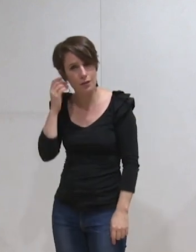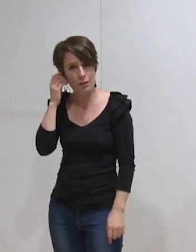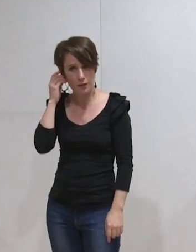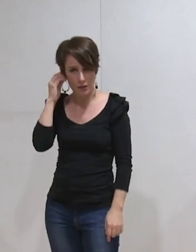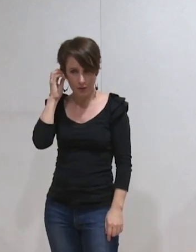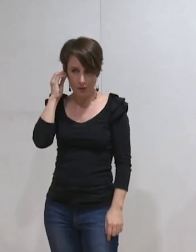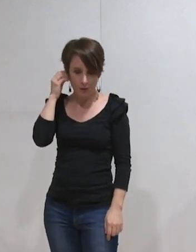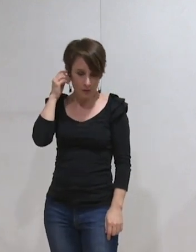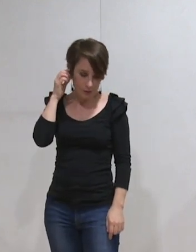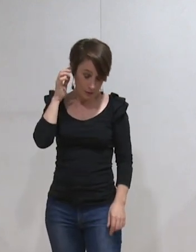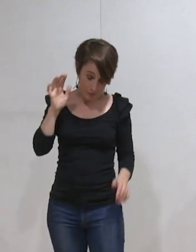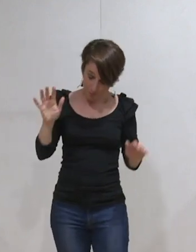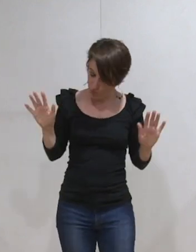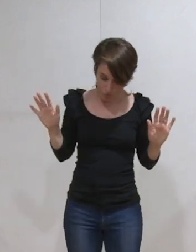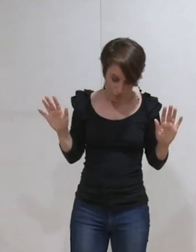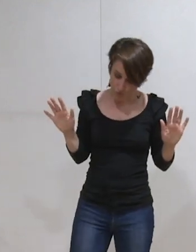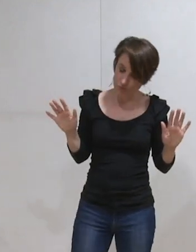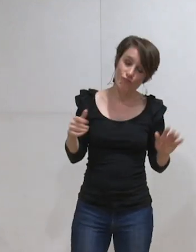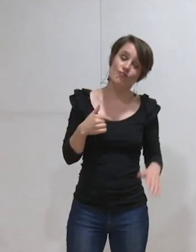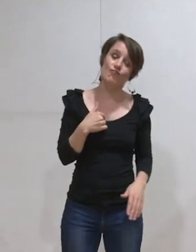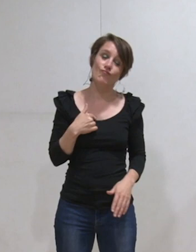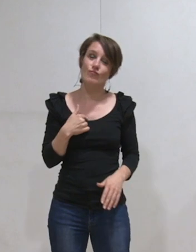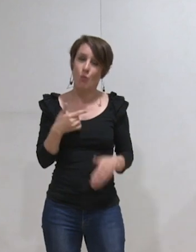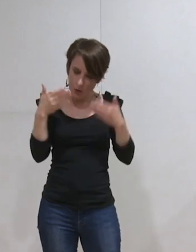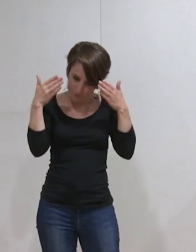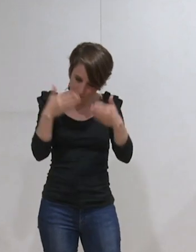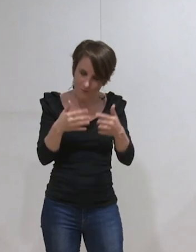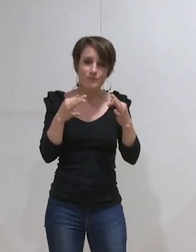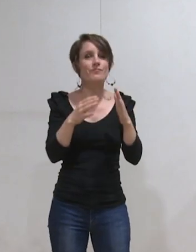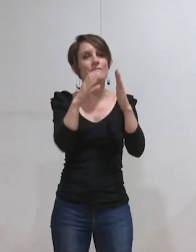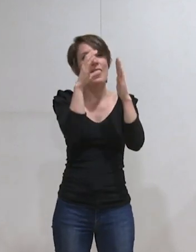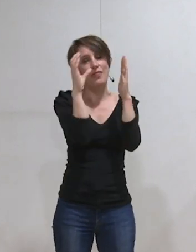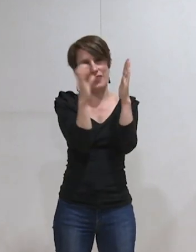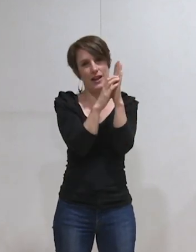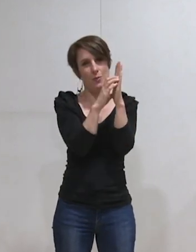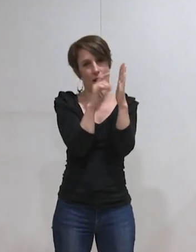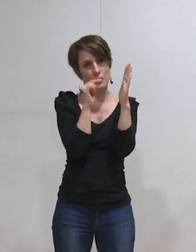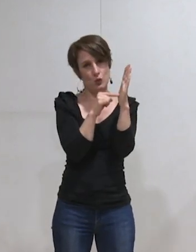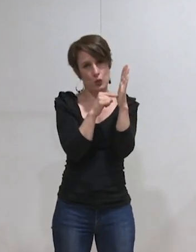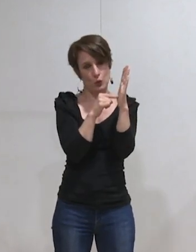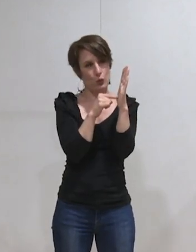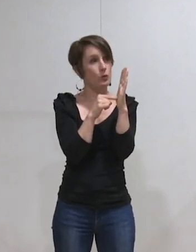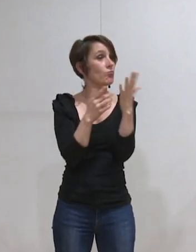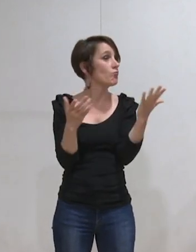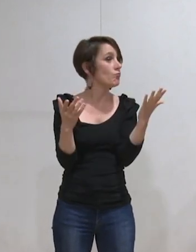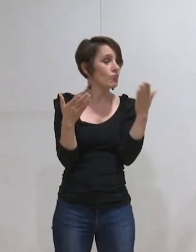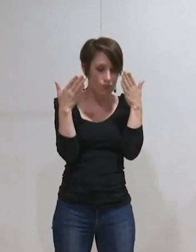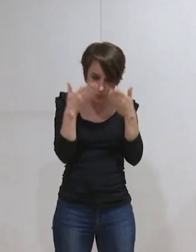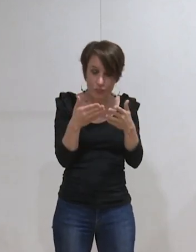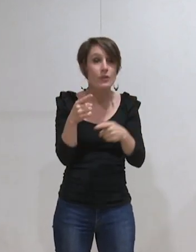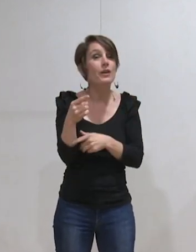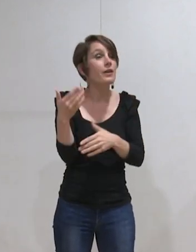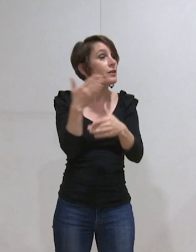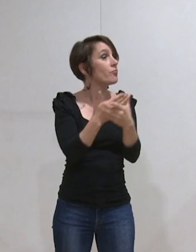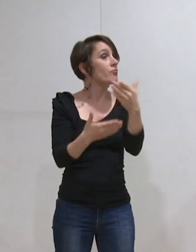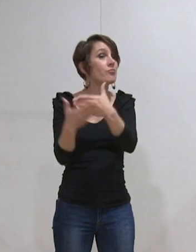vais sur le fond de cette délibération avec des prises de parole